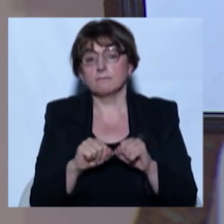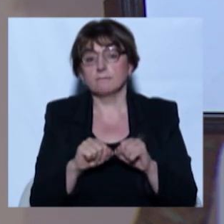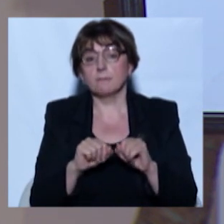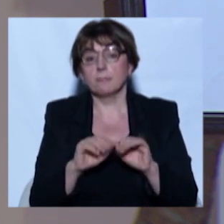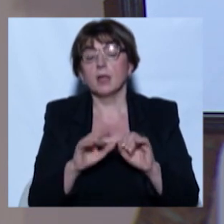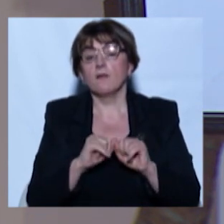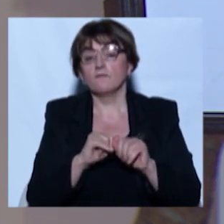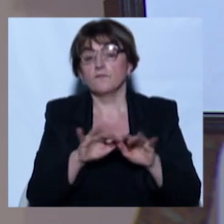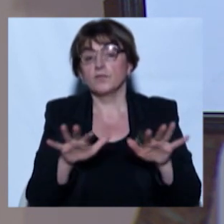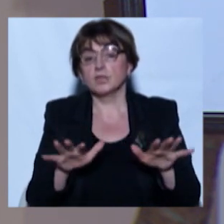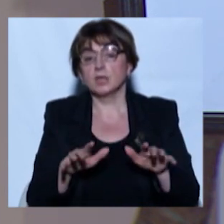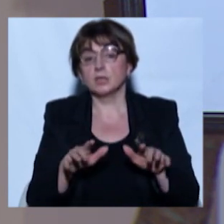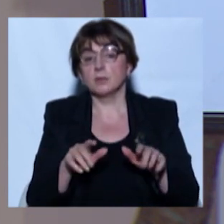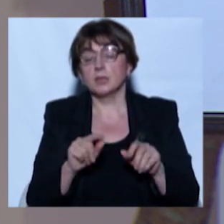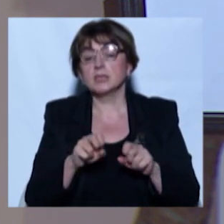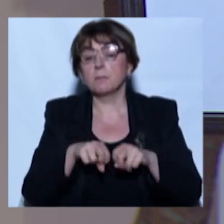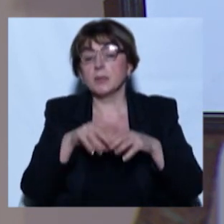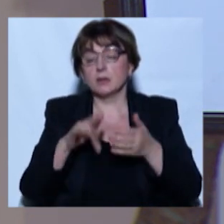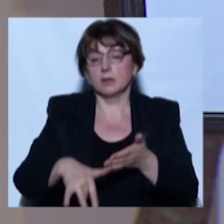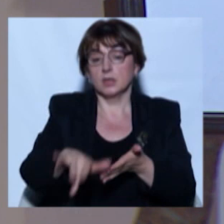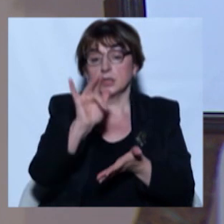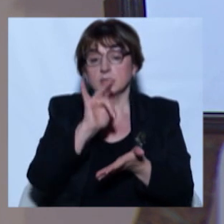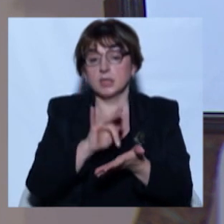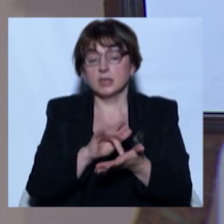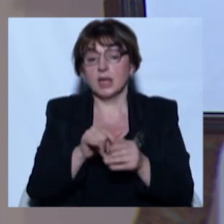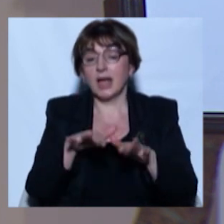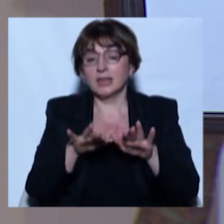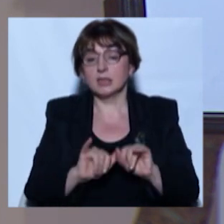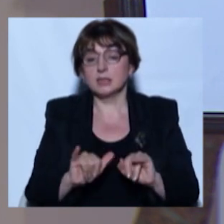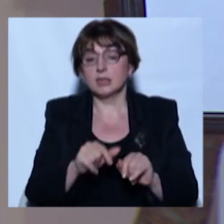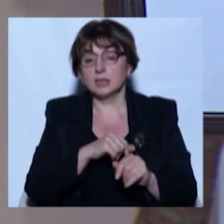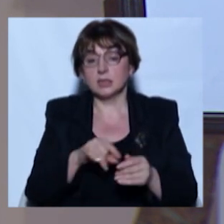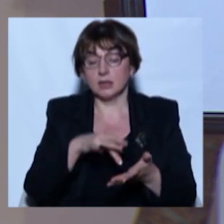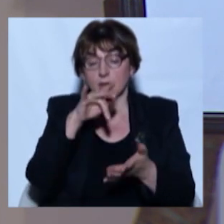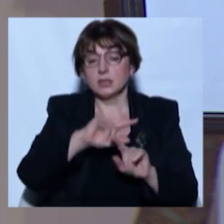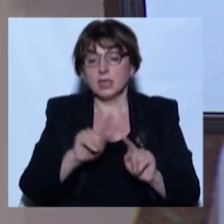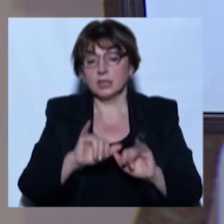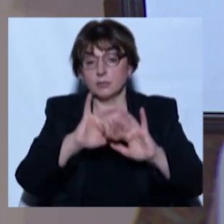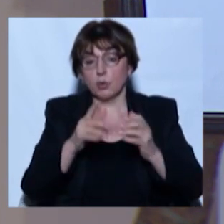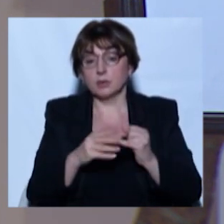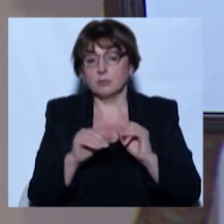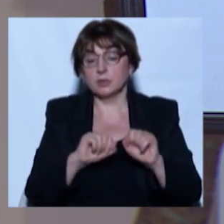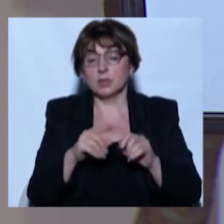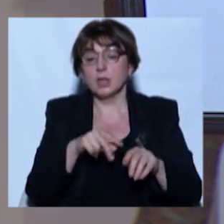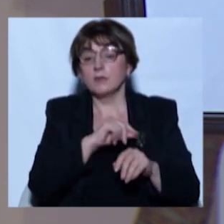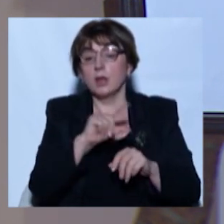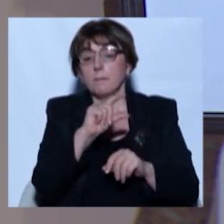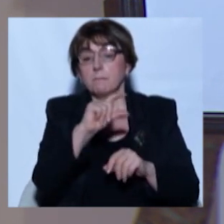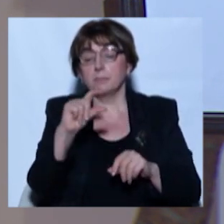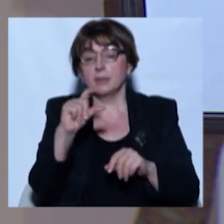მიწისძვრა ვრცელდება ეგრეთ წოდებული ეპიცენტრიდან. ეპიცენტრი არის ადგილი, სადაც მოხდა სწორედ აი ამ ლითოსფეროს